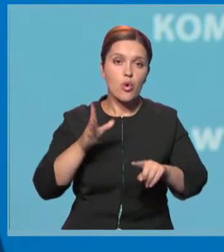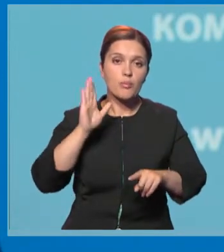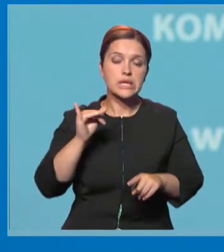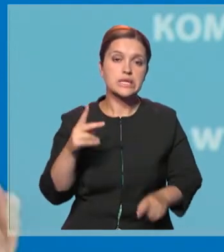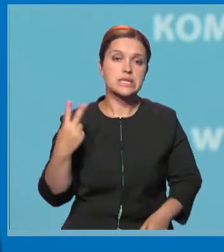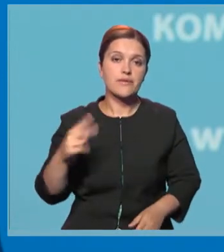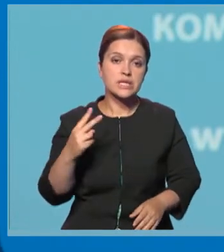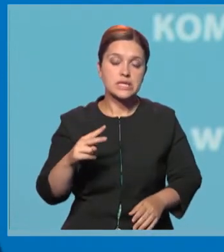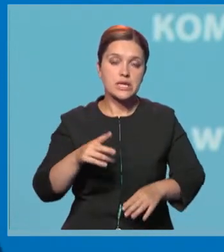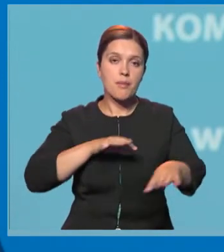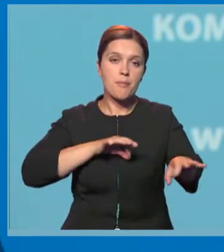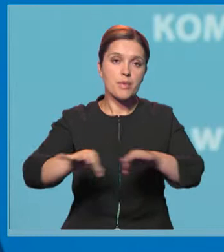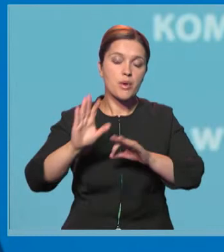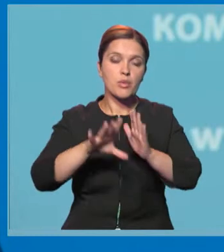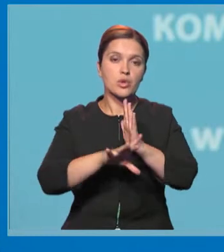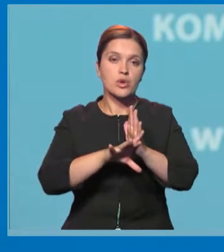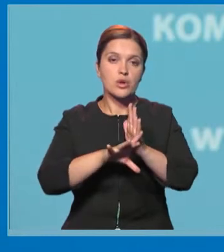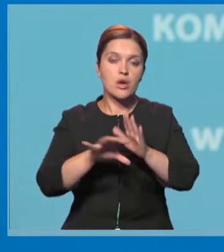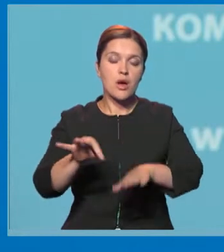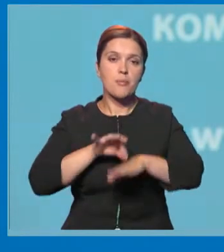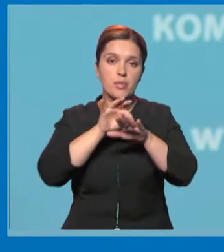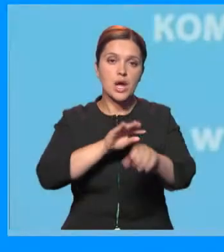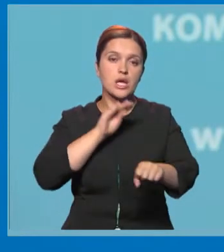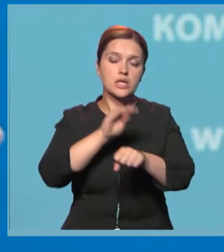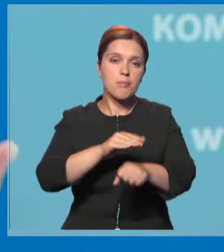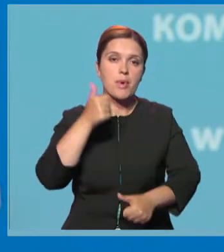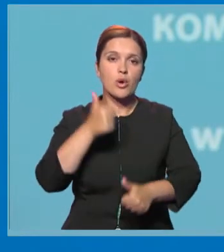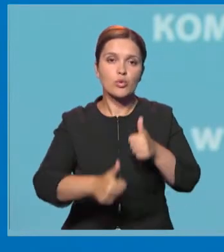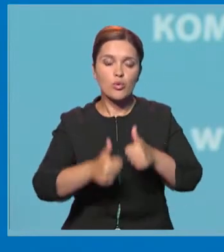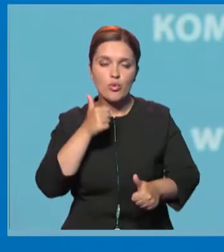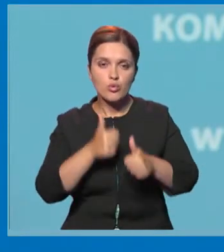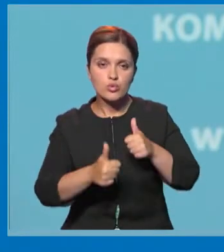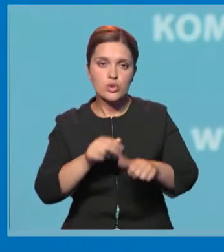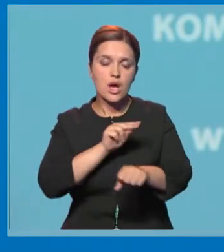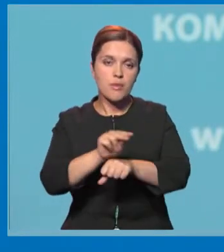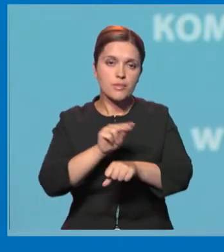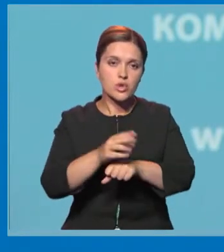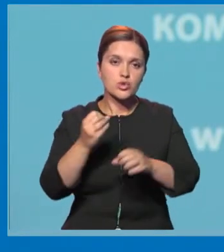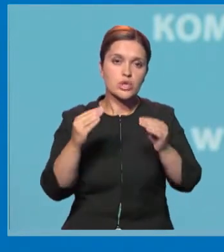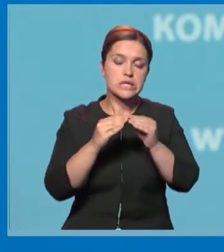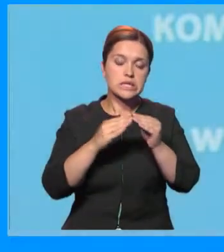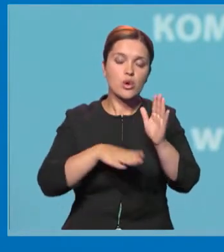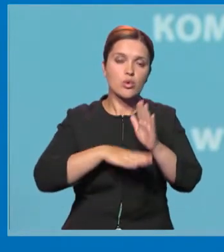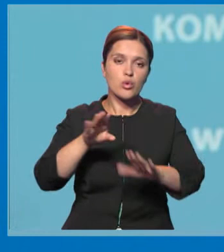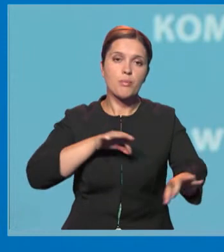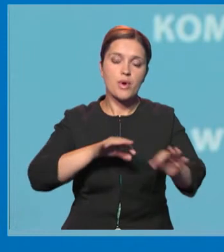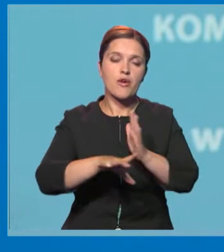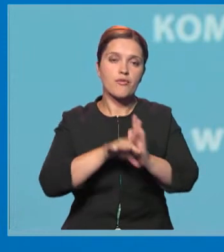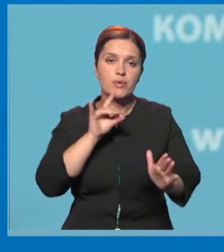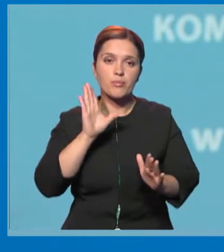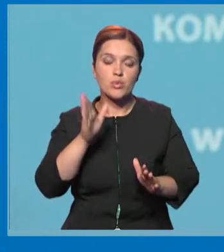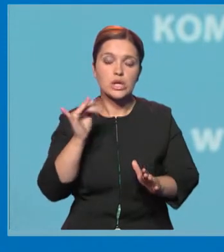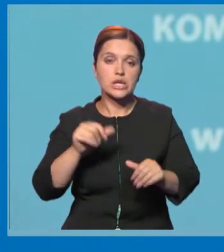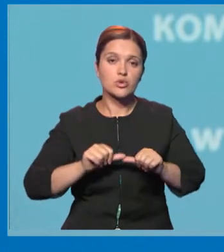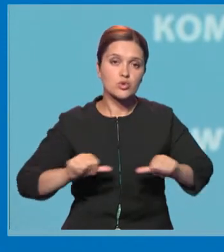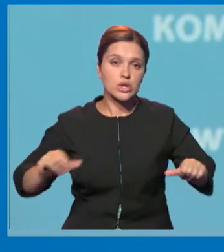20 будут проведены дополнительные конкурсы, тренинги, обучение, еще 10 лучших проектов, и уже жюри из